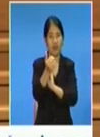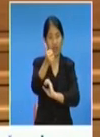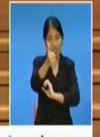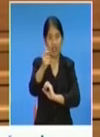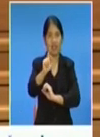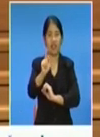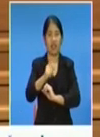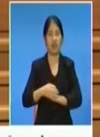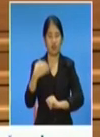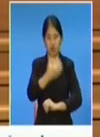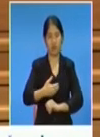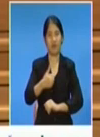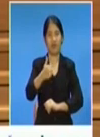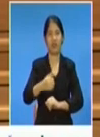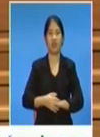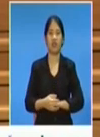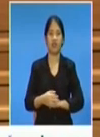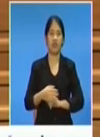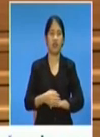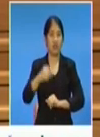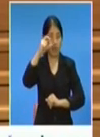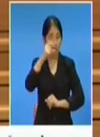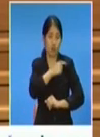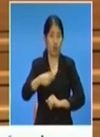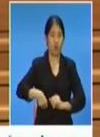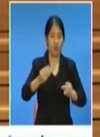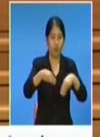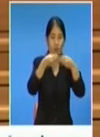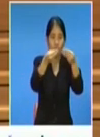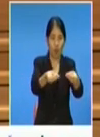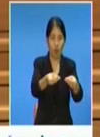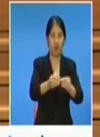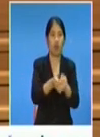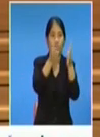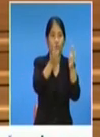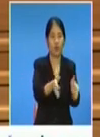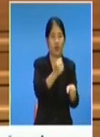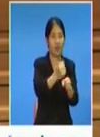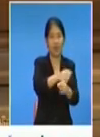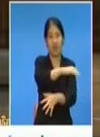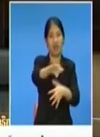ภาครัฐและภาคเอกชนครับเพราะเราเป็นประชารัฐกราบขอบพระคุณครับ